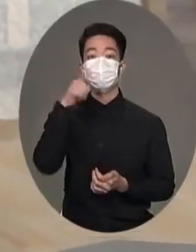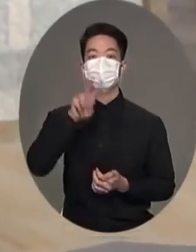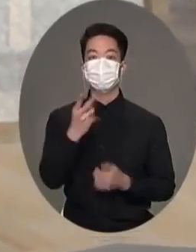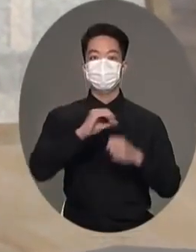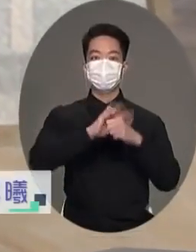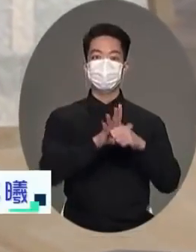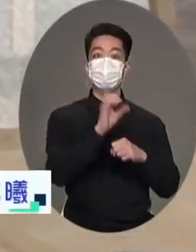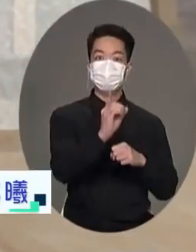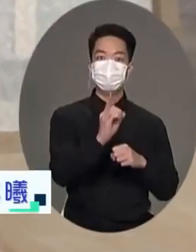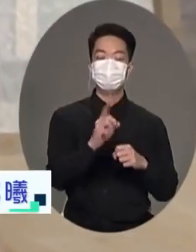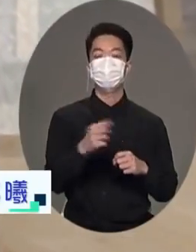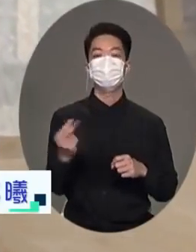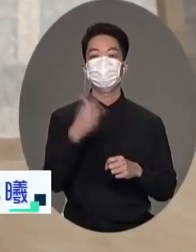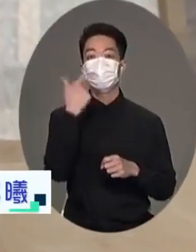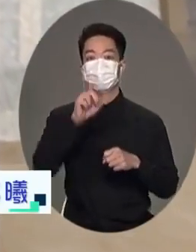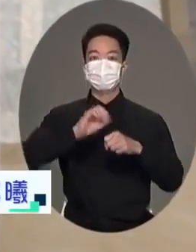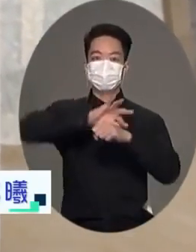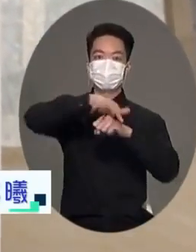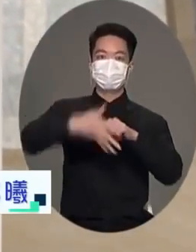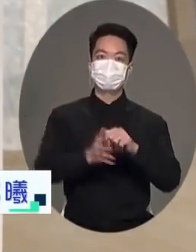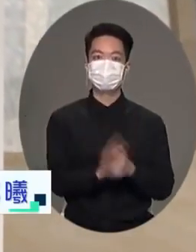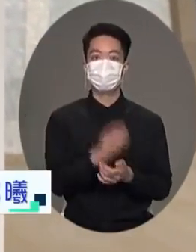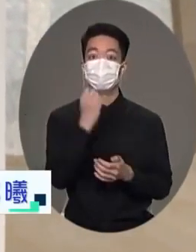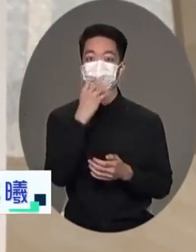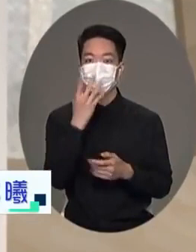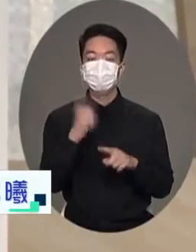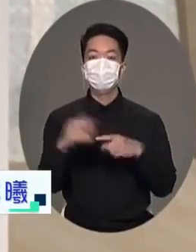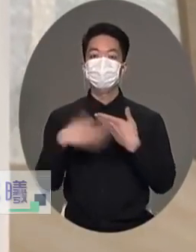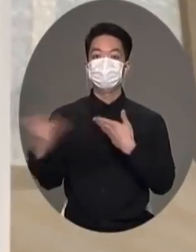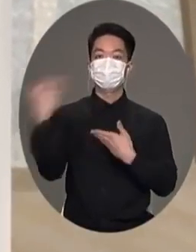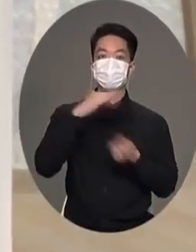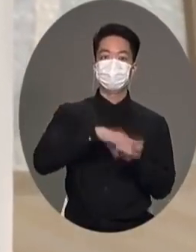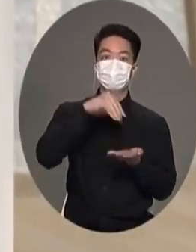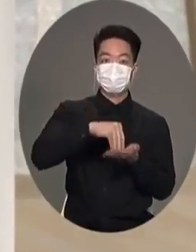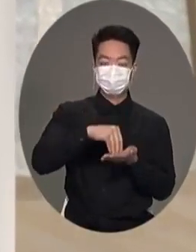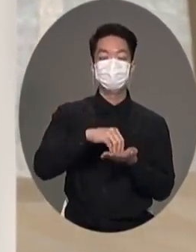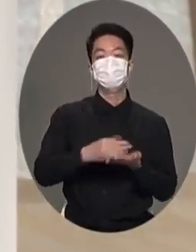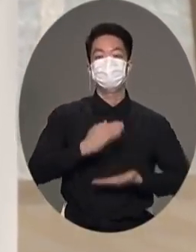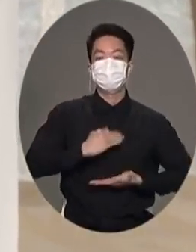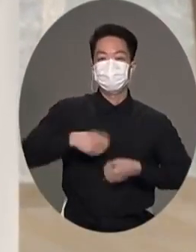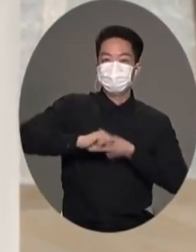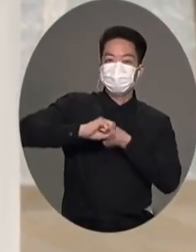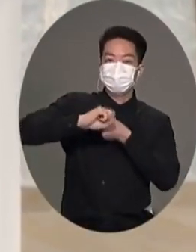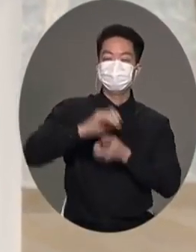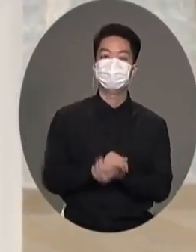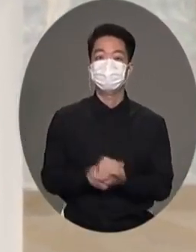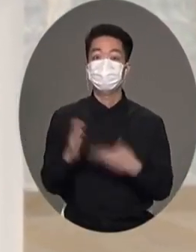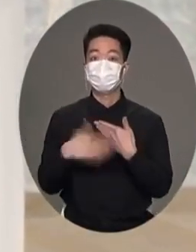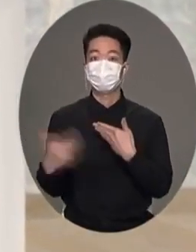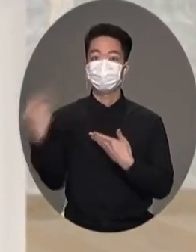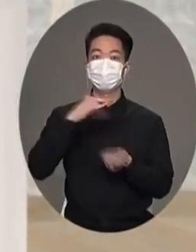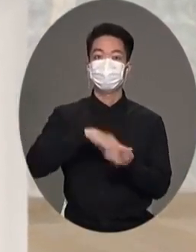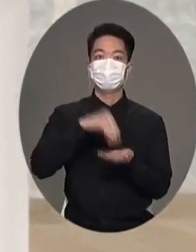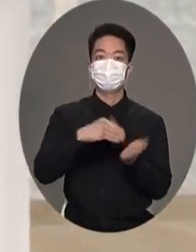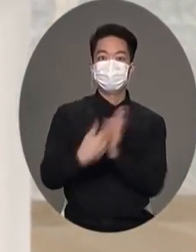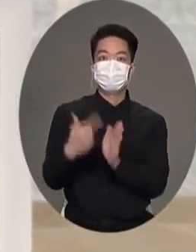Delta 變種病毒令到全球經歷新一波的疫情，本港持續面對輸入個案的壓力增加。為了嚴防